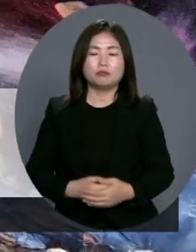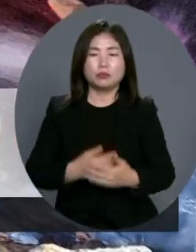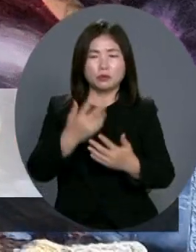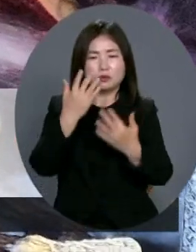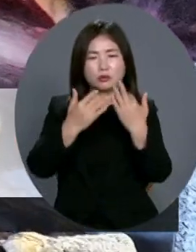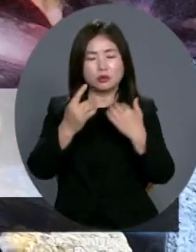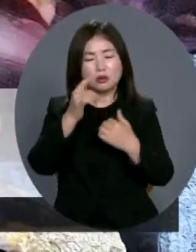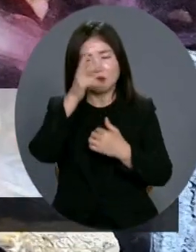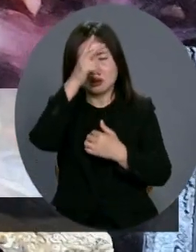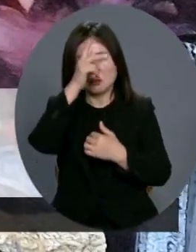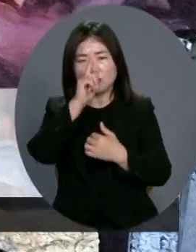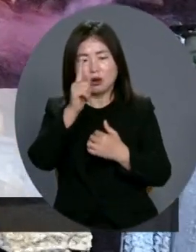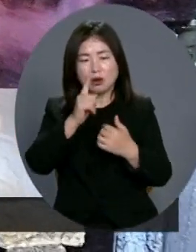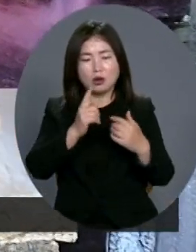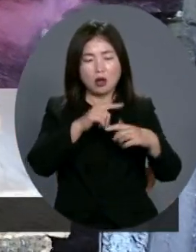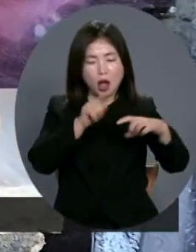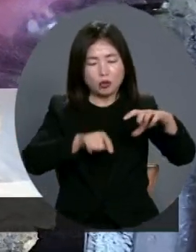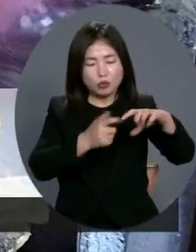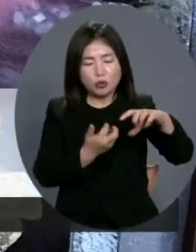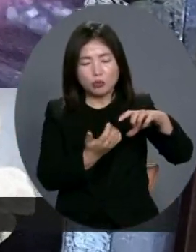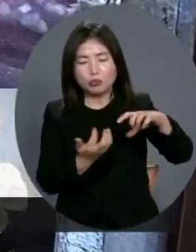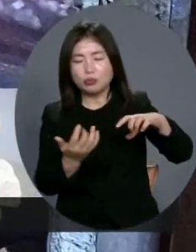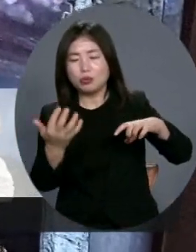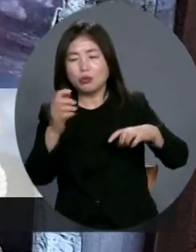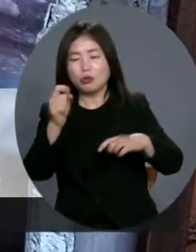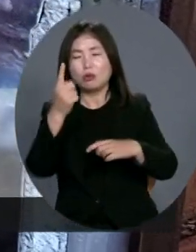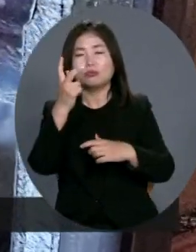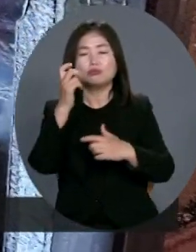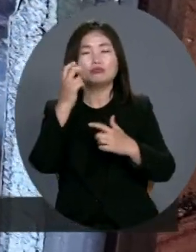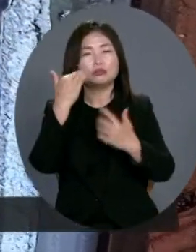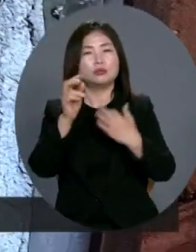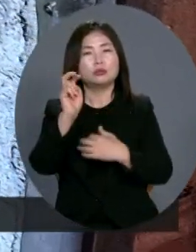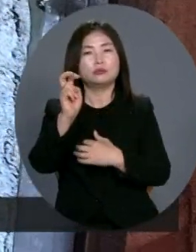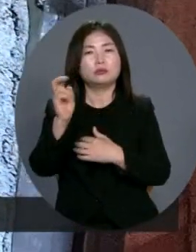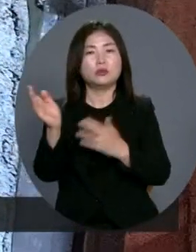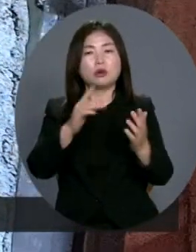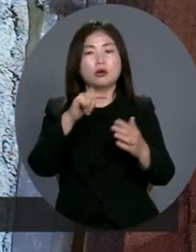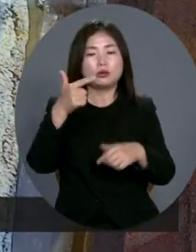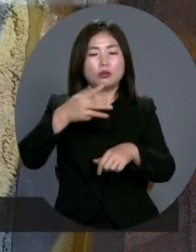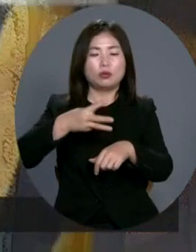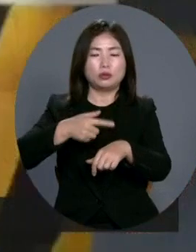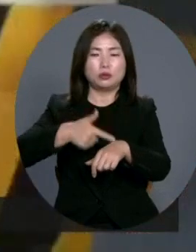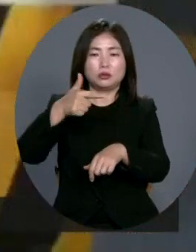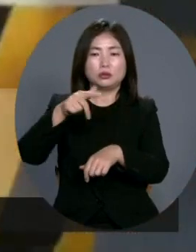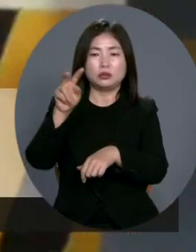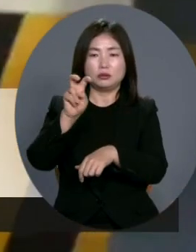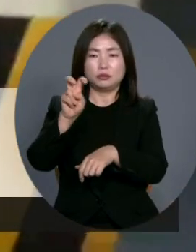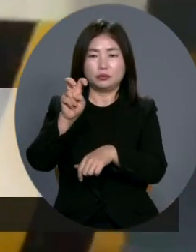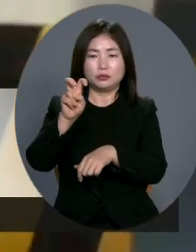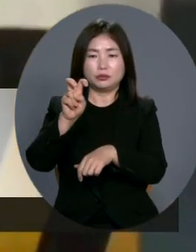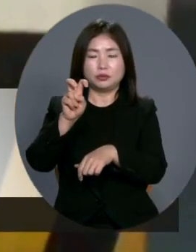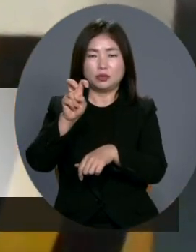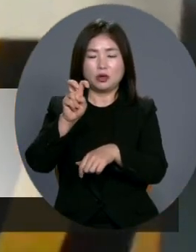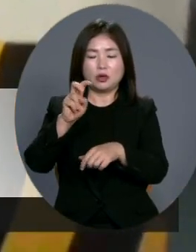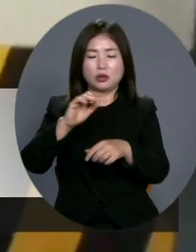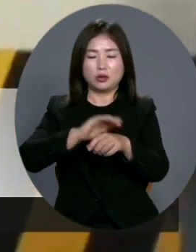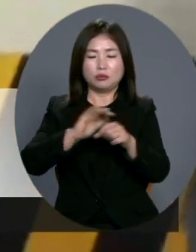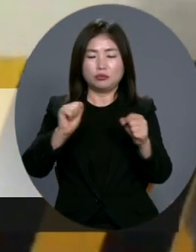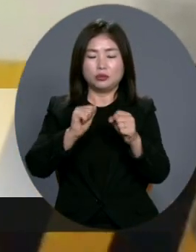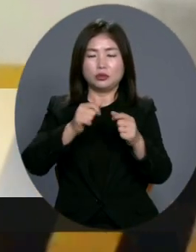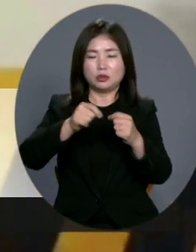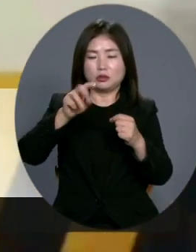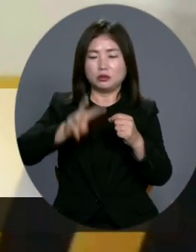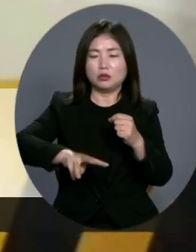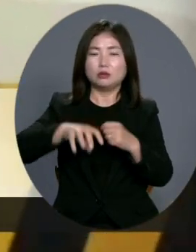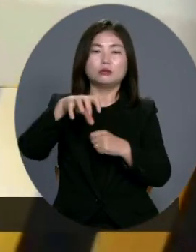경찰은 아궁이 불씨가 옮겨붙어 불이 난 것으로 보고 있습니다 또 어제 오후 6시 20분 쯤에는 경봉 영천시